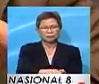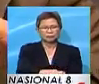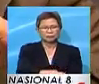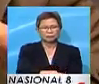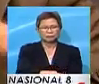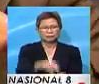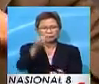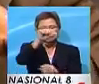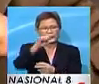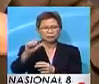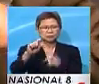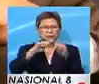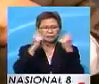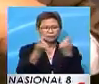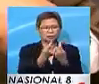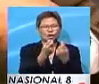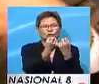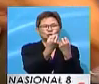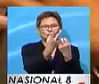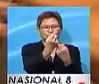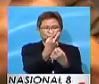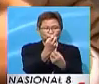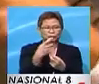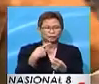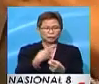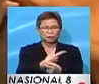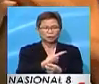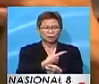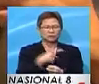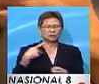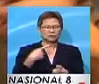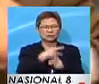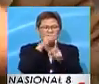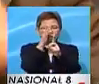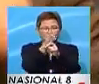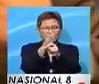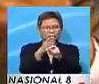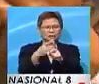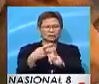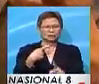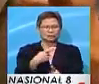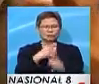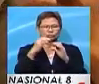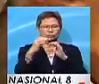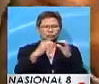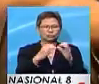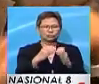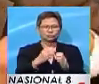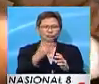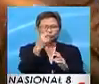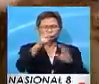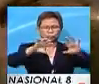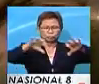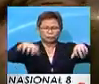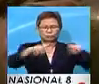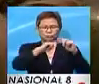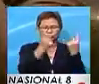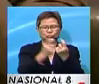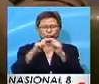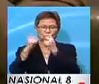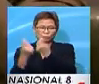be jumlah dia kita akanit kemudan kita target sebenarnya seb we are talking with theam and satu